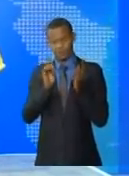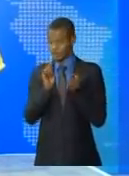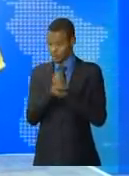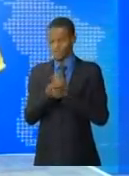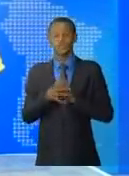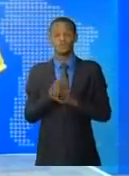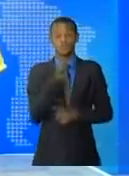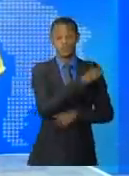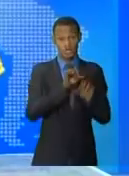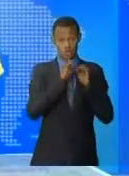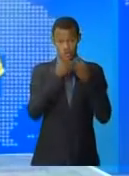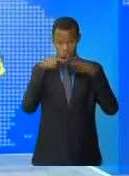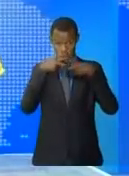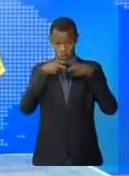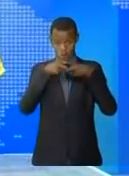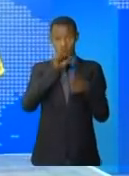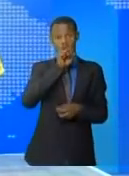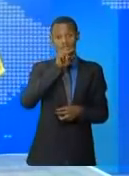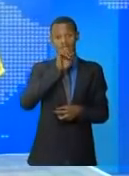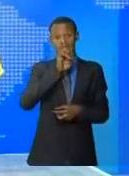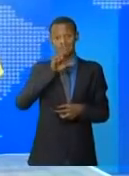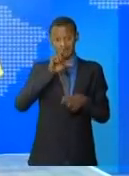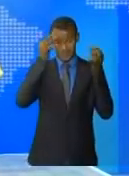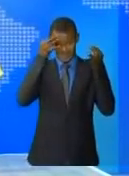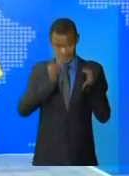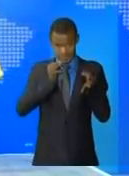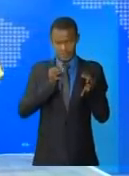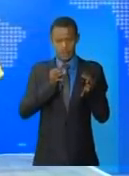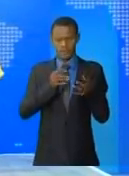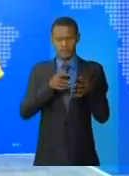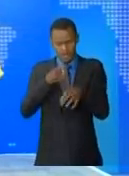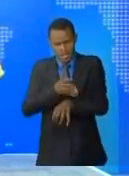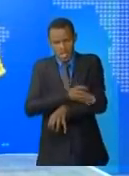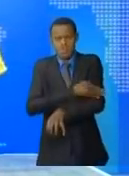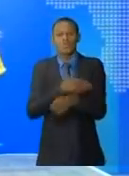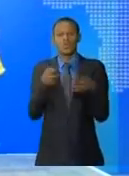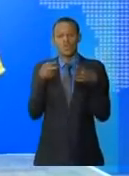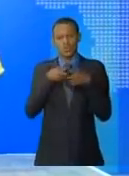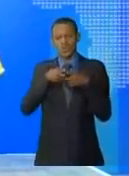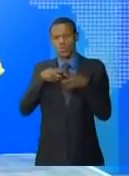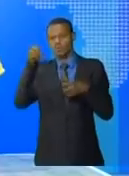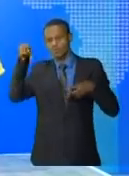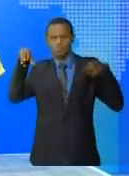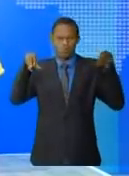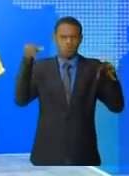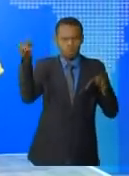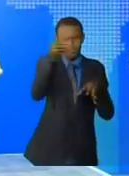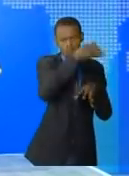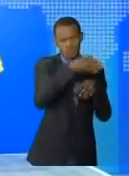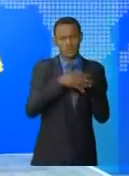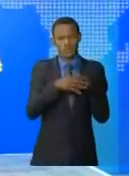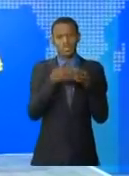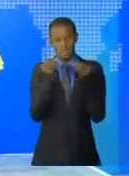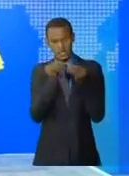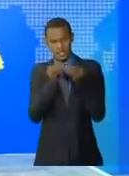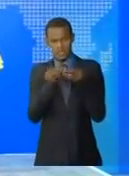en République démocratique du Congo. Une matinée de sensibilisation sur la réforme dans le secteur a été organisée aujourd'hui. On